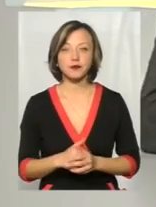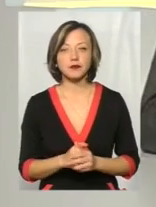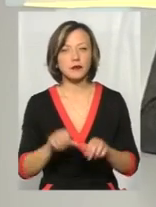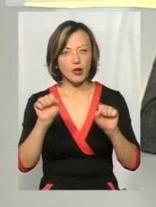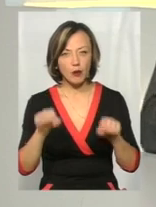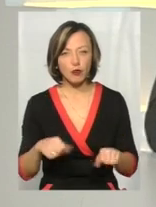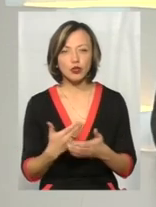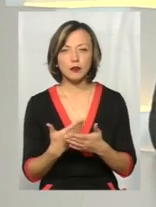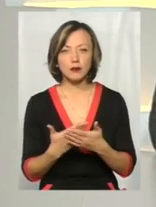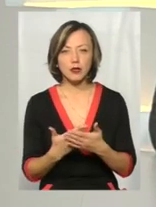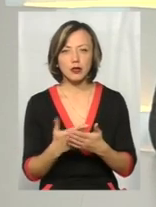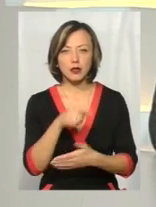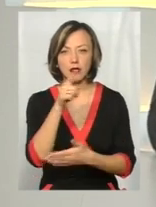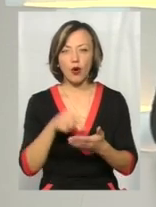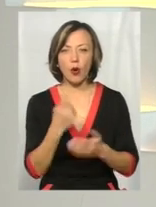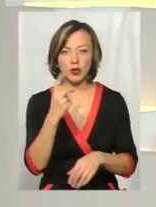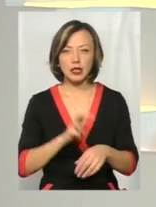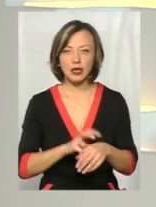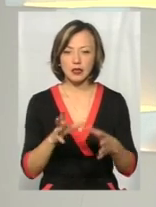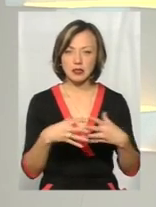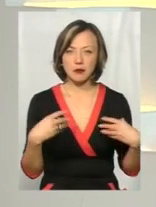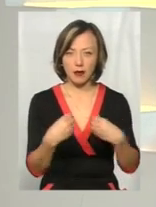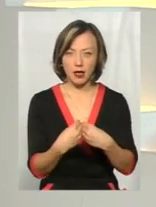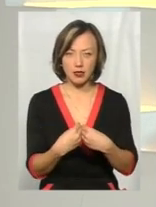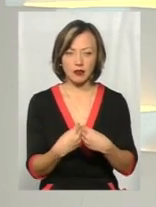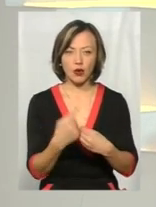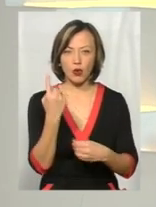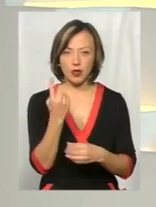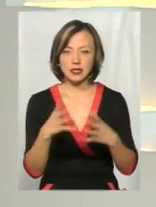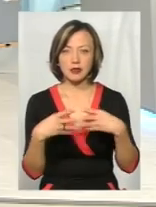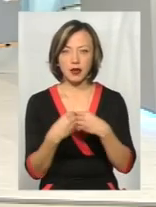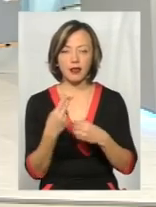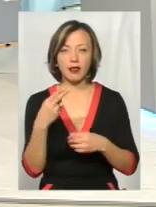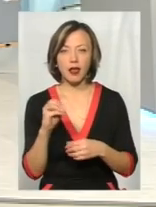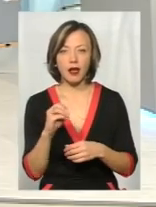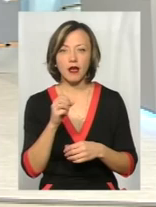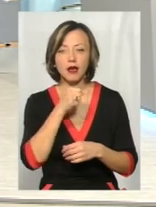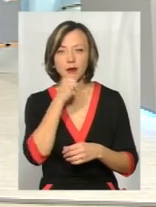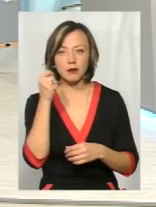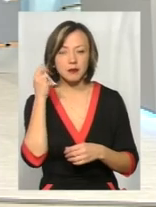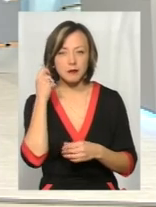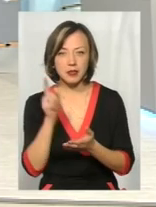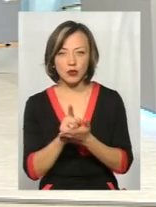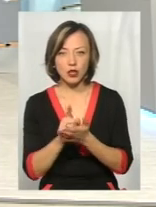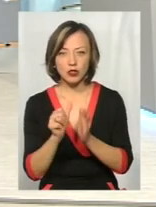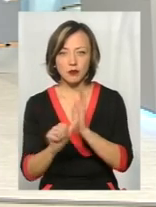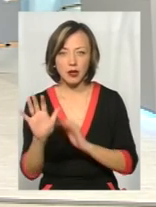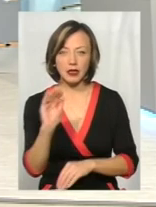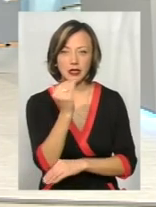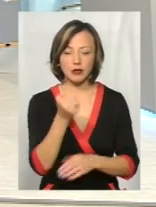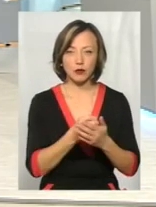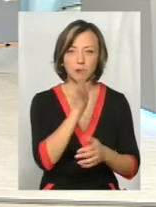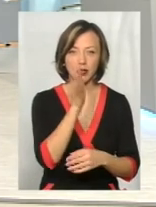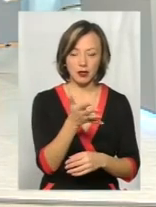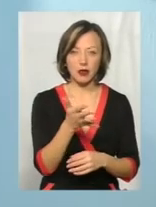лікар бути ну, сімейним, як так, однієї сім'ї, де є і пенсіонери там 65 років, і дитина до 5